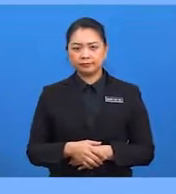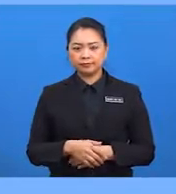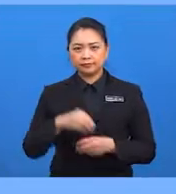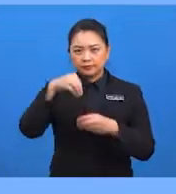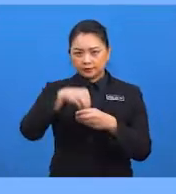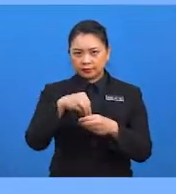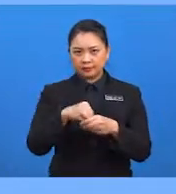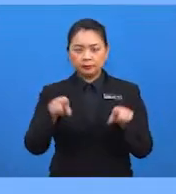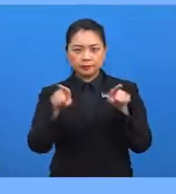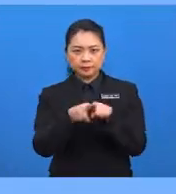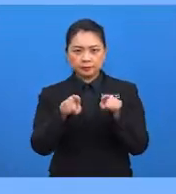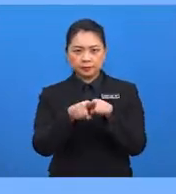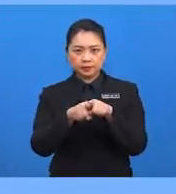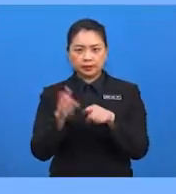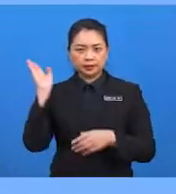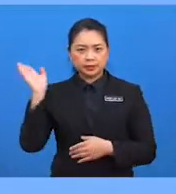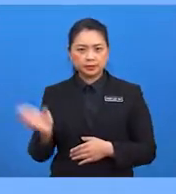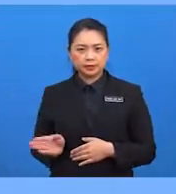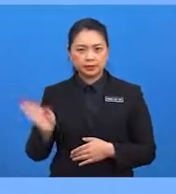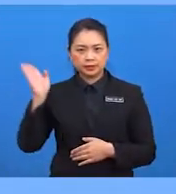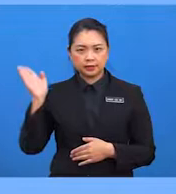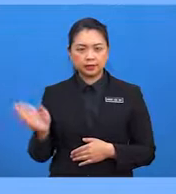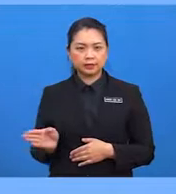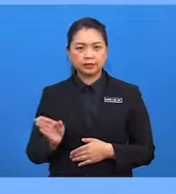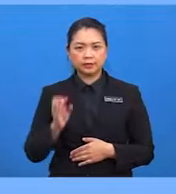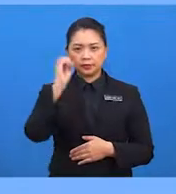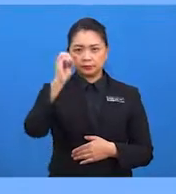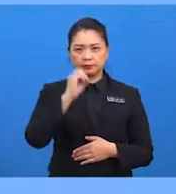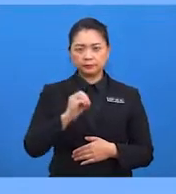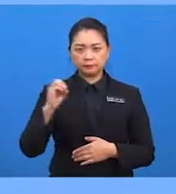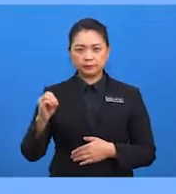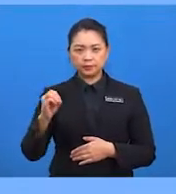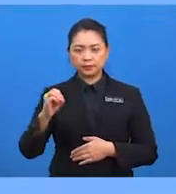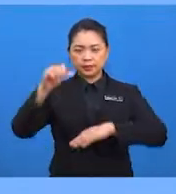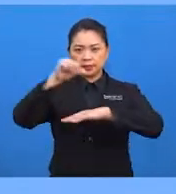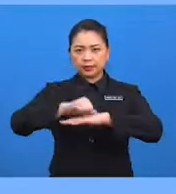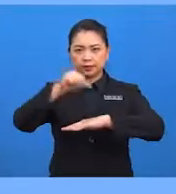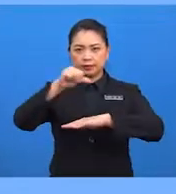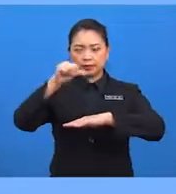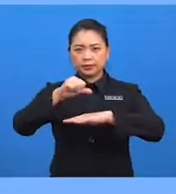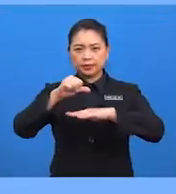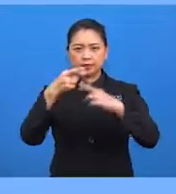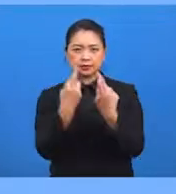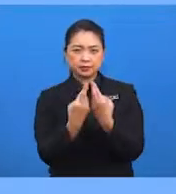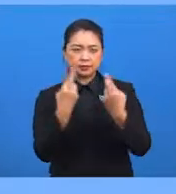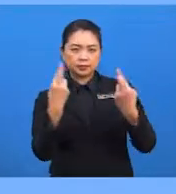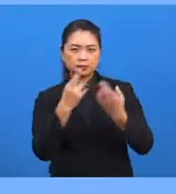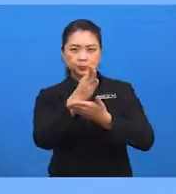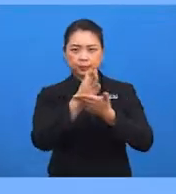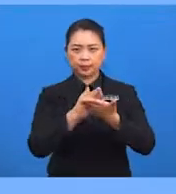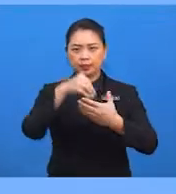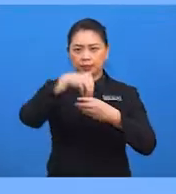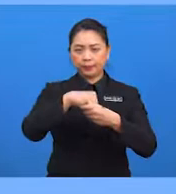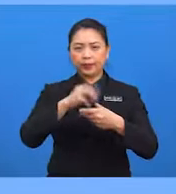Dalam persamaan ion ini, molekul asid etanoik bercerai separa di dalam